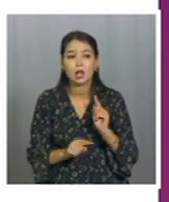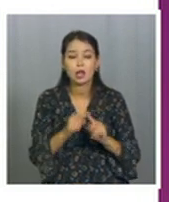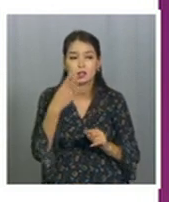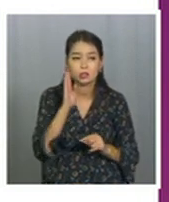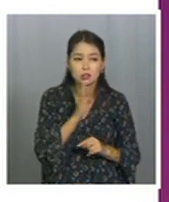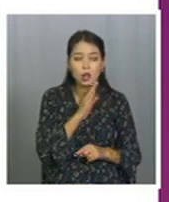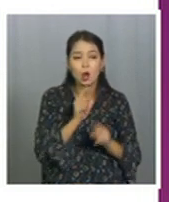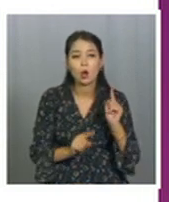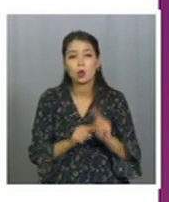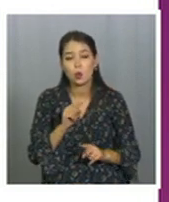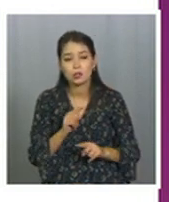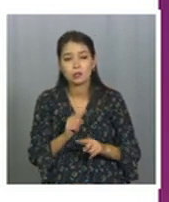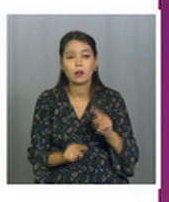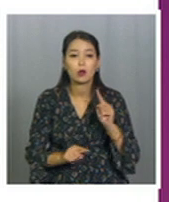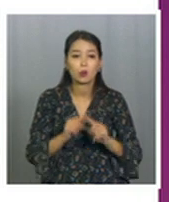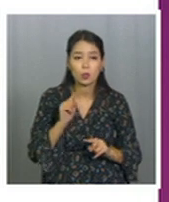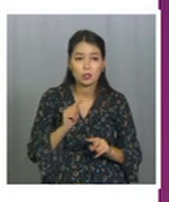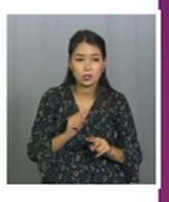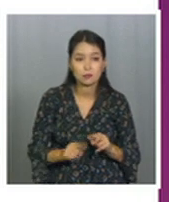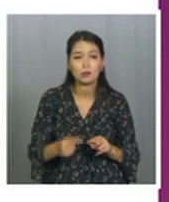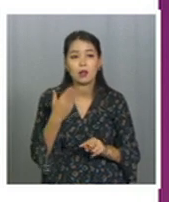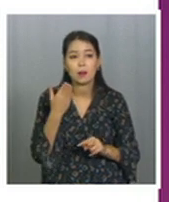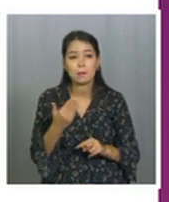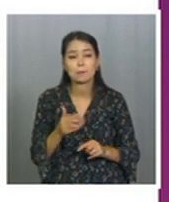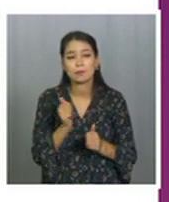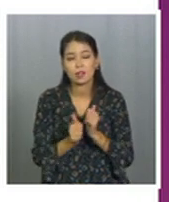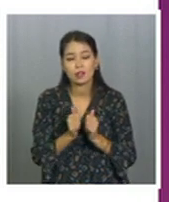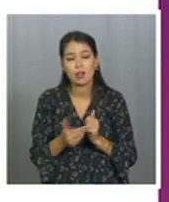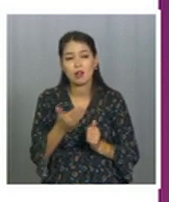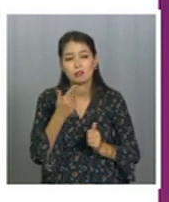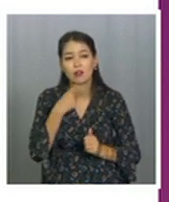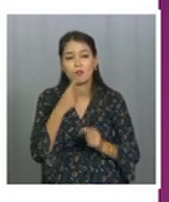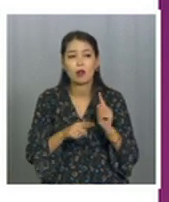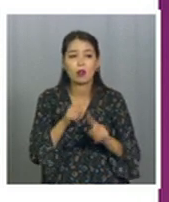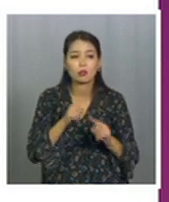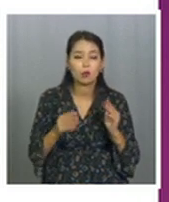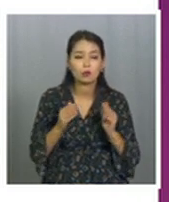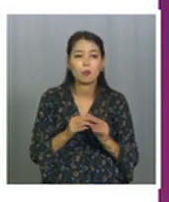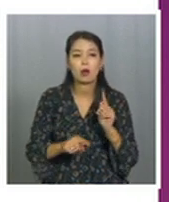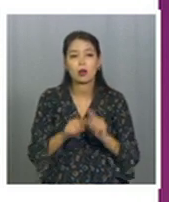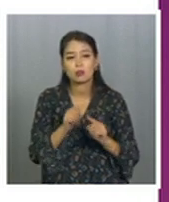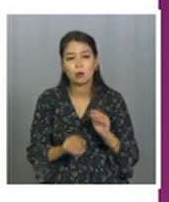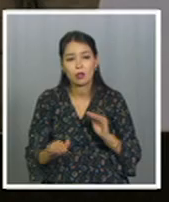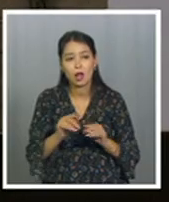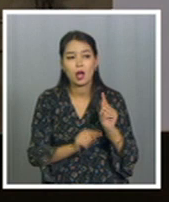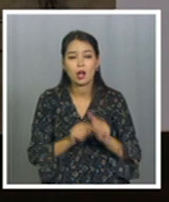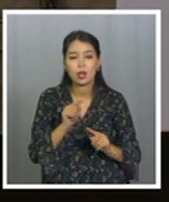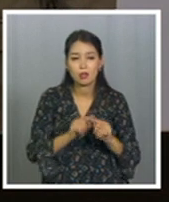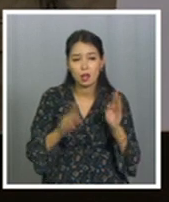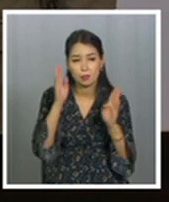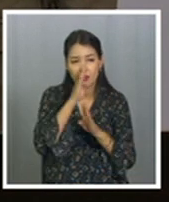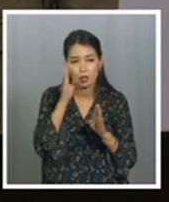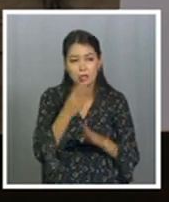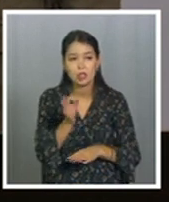«родитель», «родина», «родственник». Мы часто говорим «родной дом», «родной край», «родная природа».